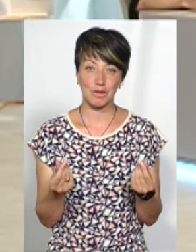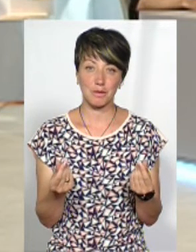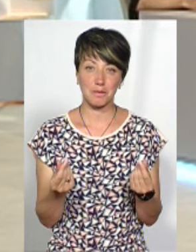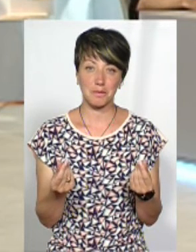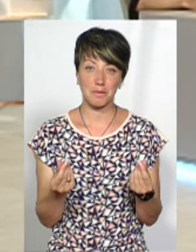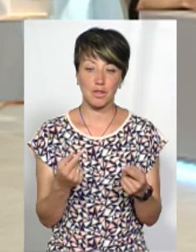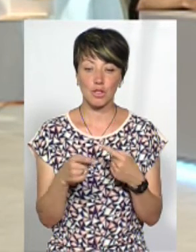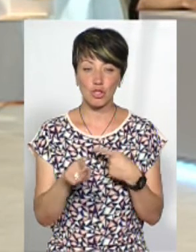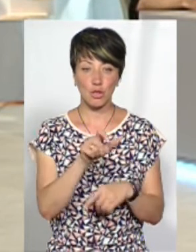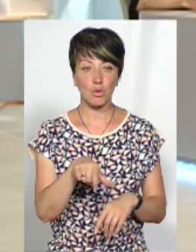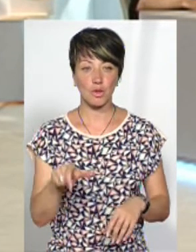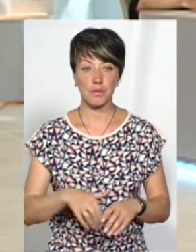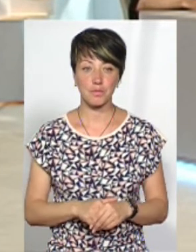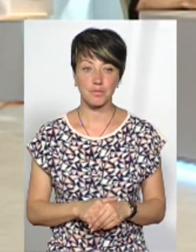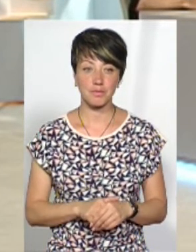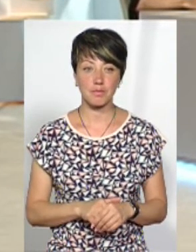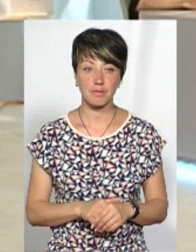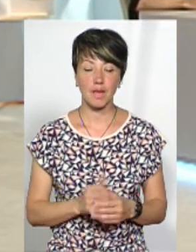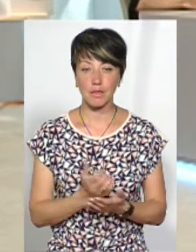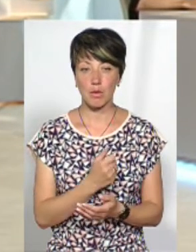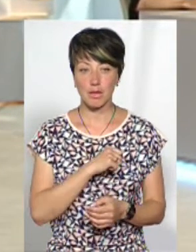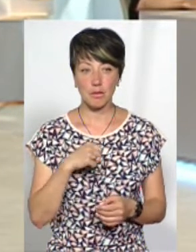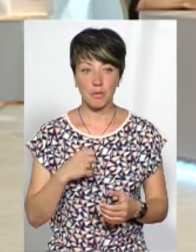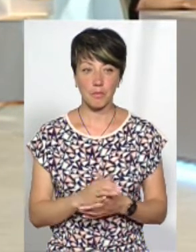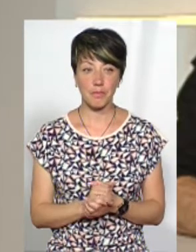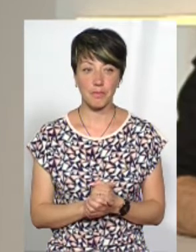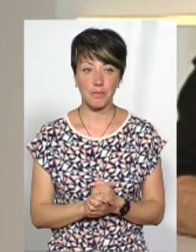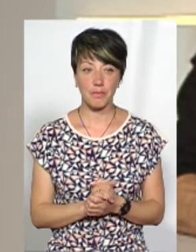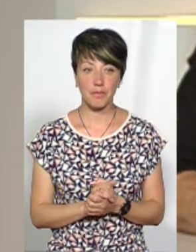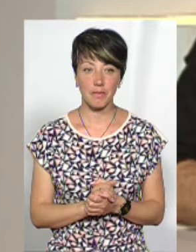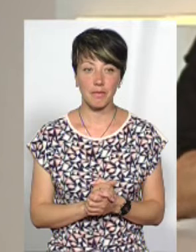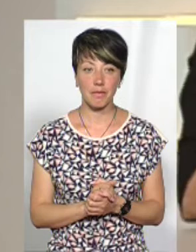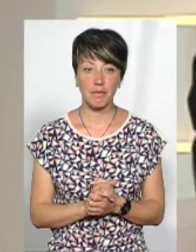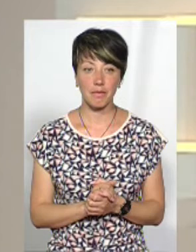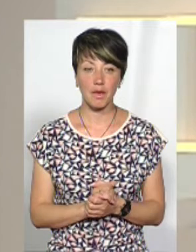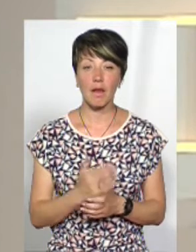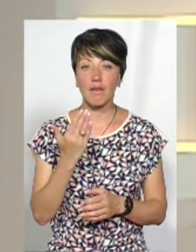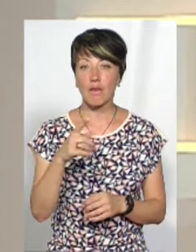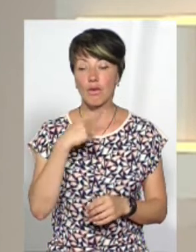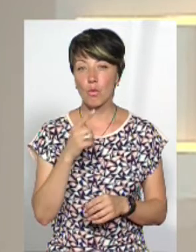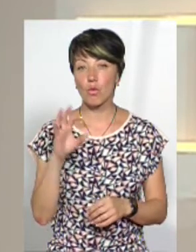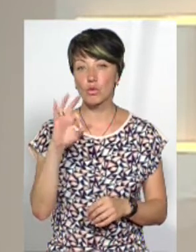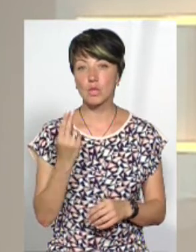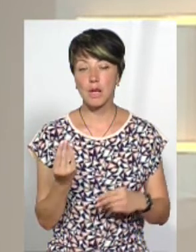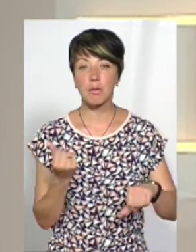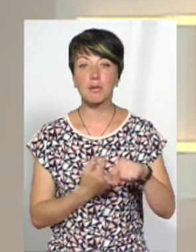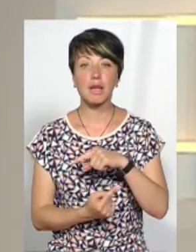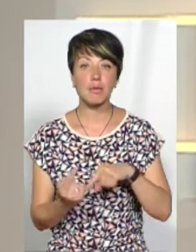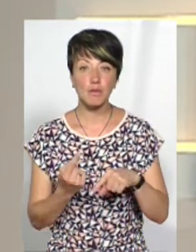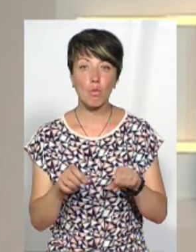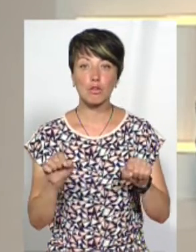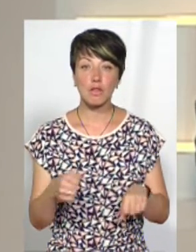в інших людей, а заробляючи їх самому. Пані Тетяна, а ось ми говоримо про соціальне